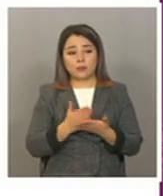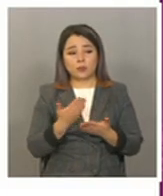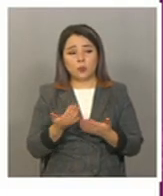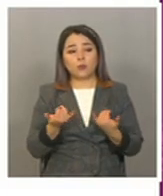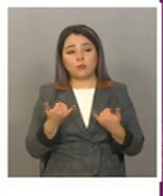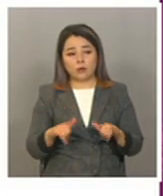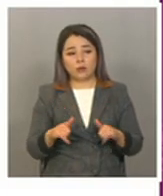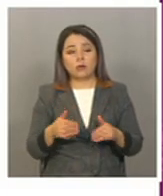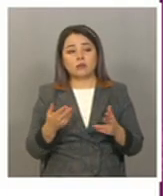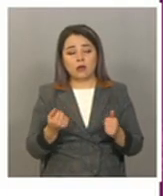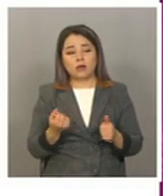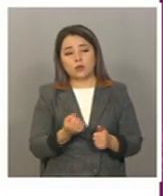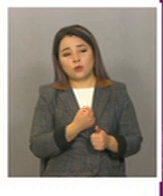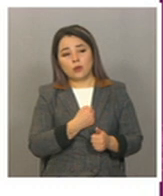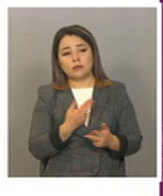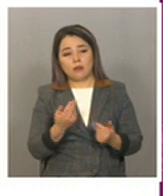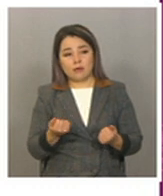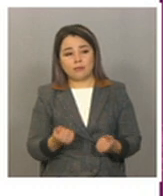сожалению, да.